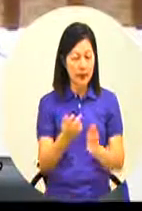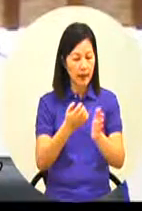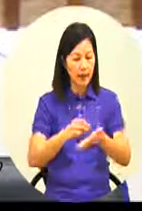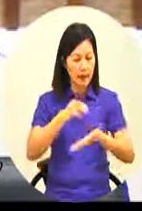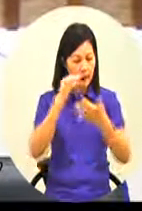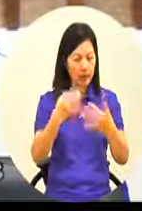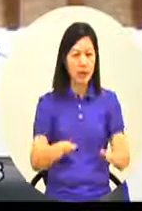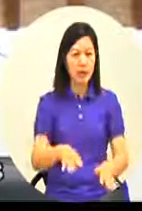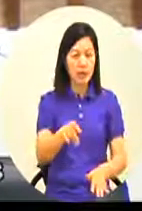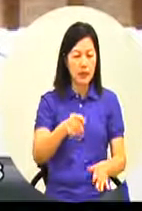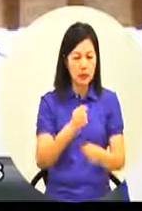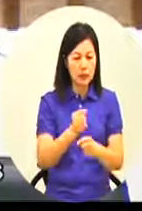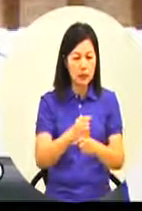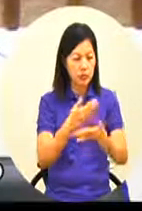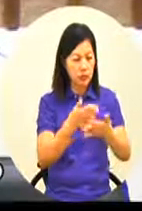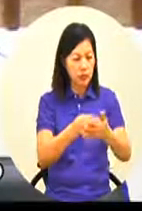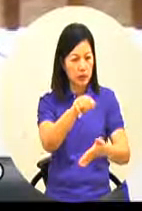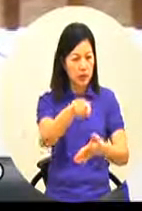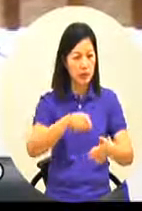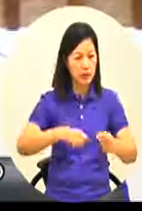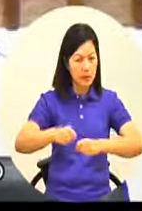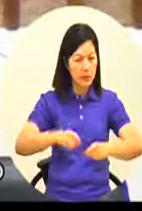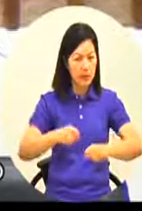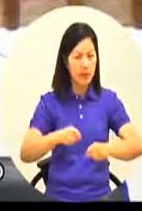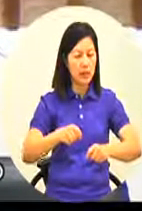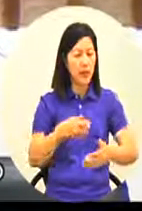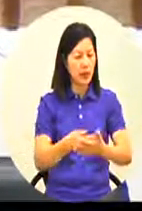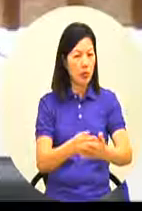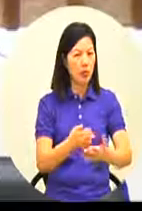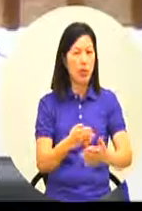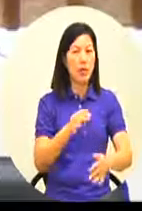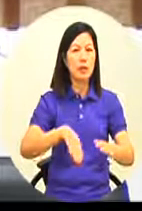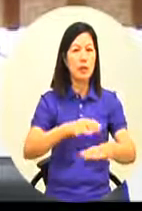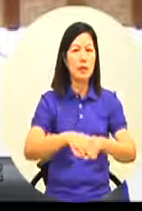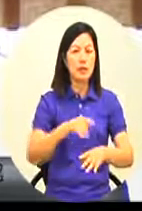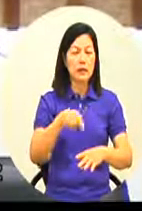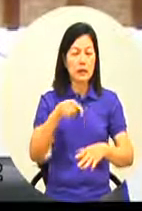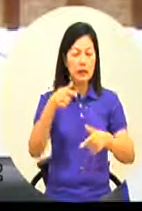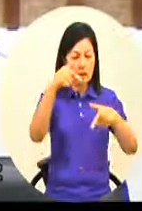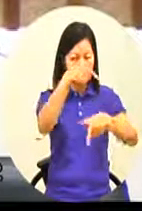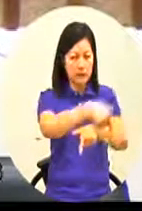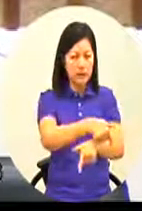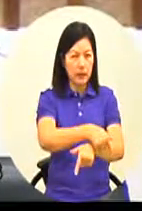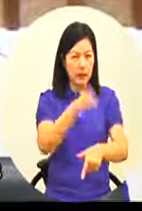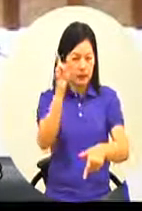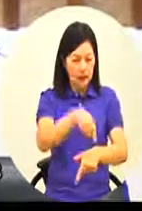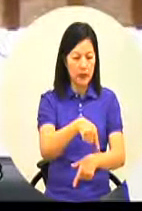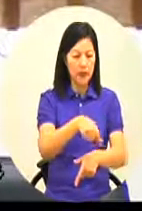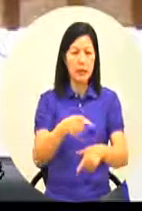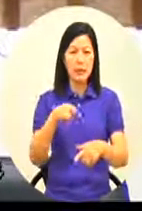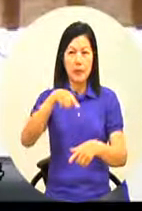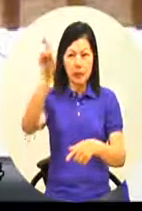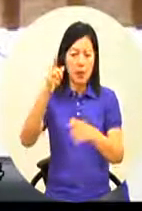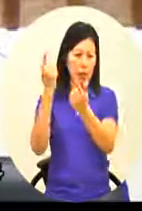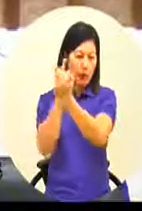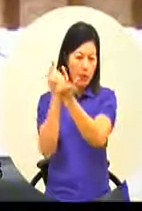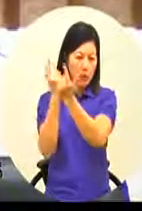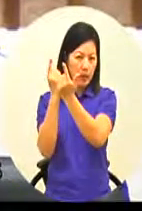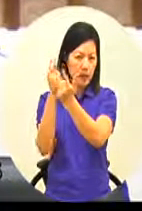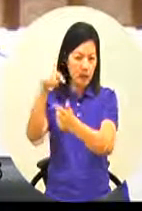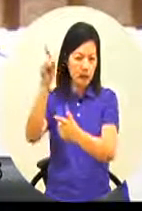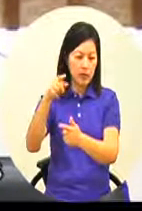你们做出来，这个图是你们做出来的。那这边是往南，这边是往北，所以这里